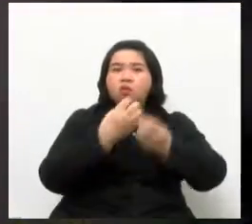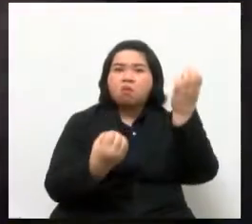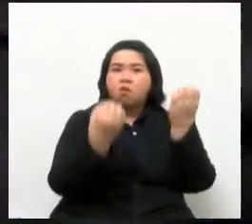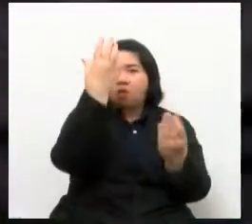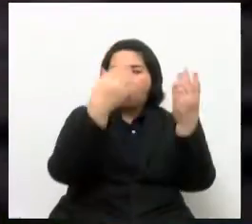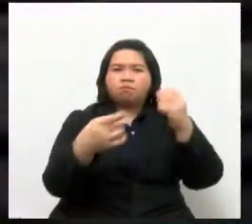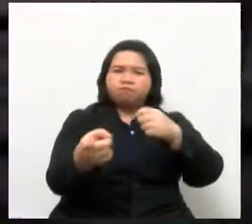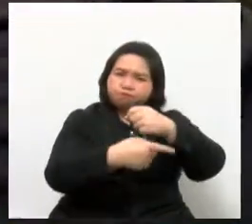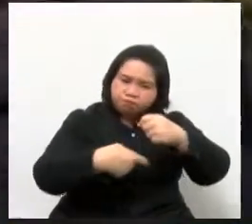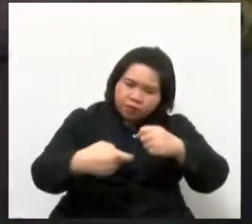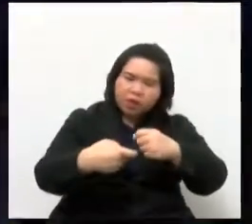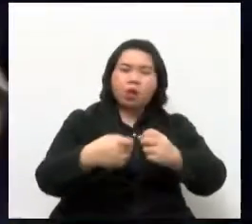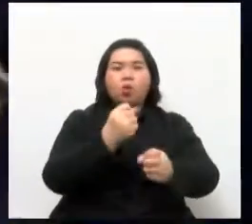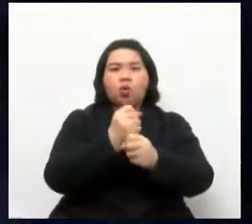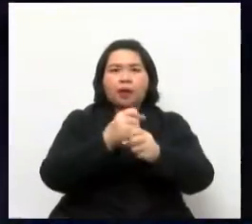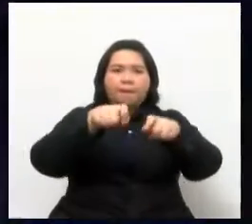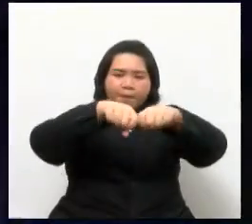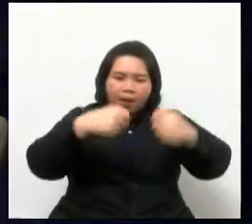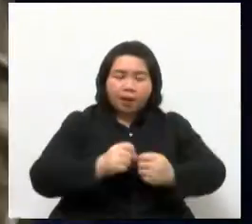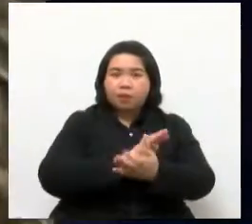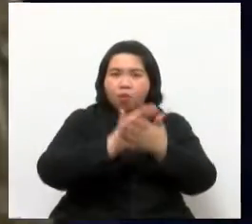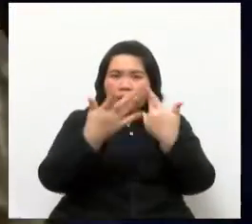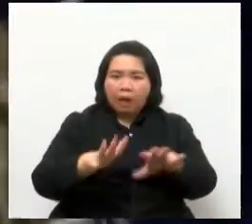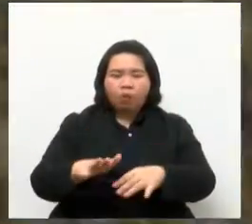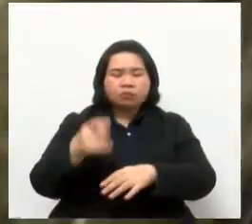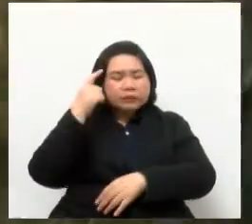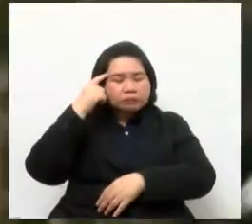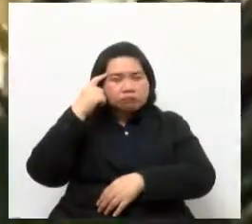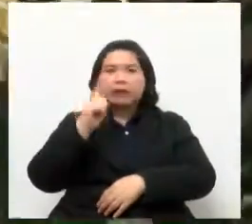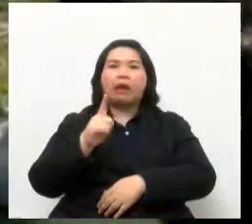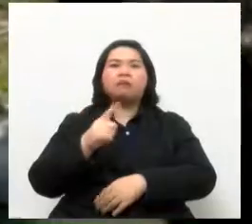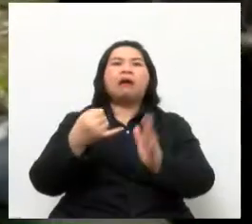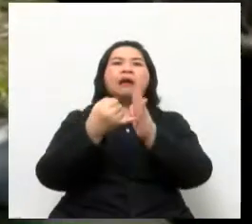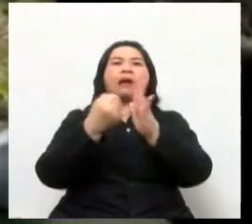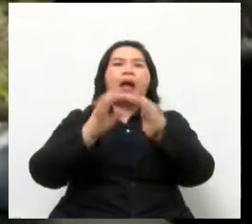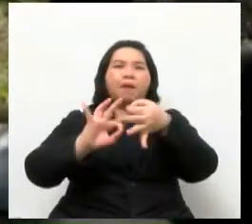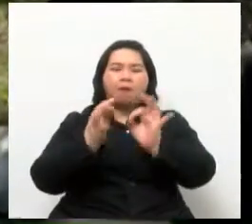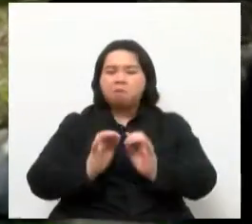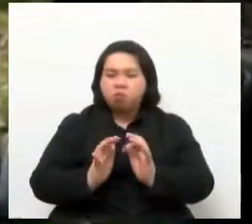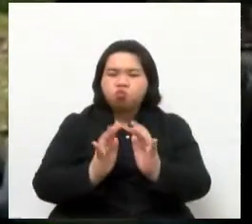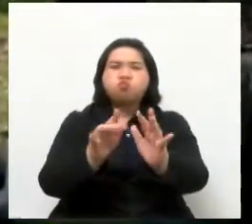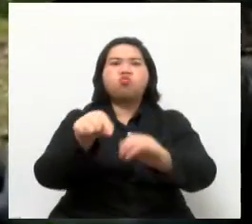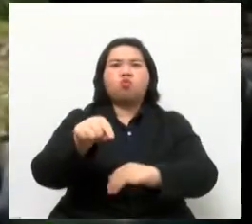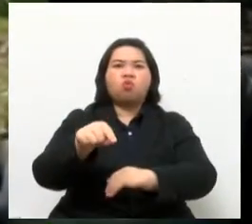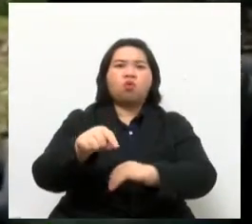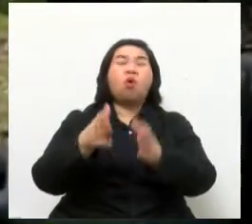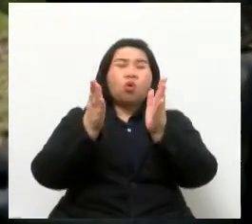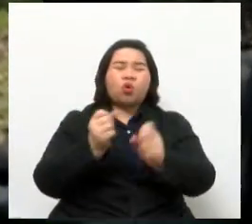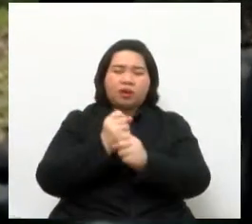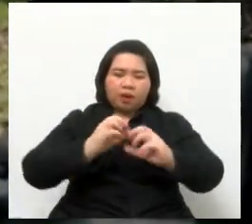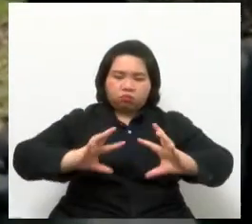การเตรียมพื้นที่ซึ่งเป็นวิธีที่ง่ายประหยัดและสะดวกที่สุดไม่มีกระบวนการไถก